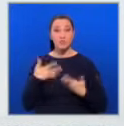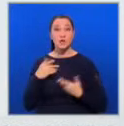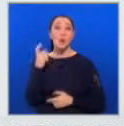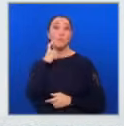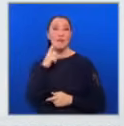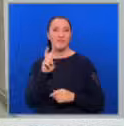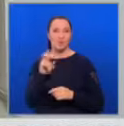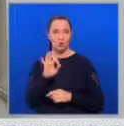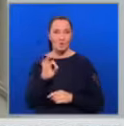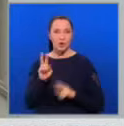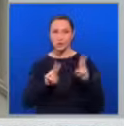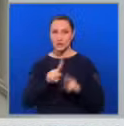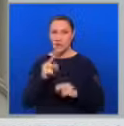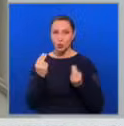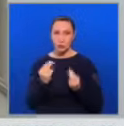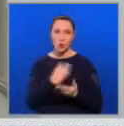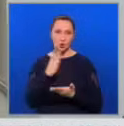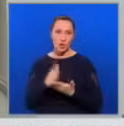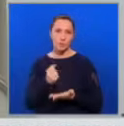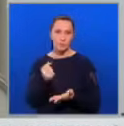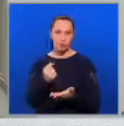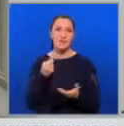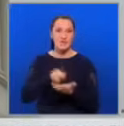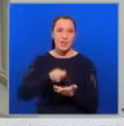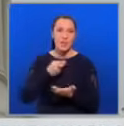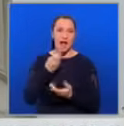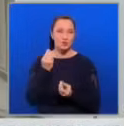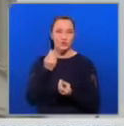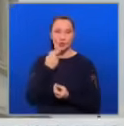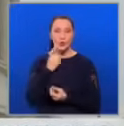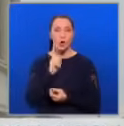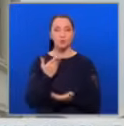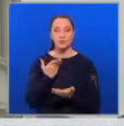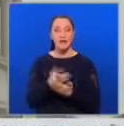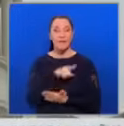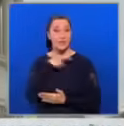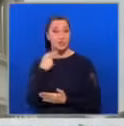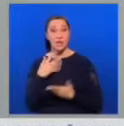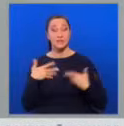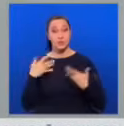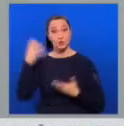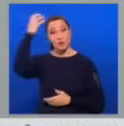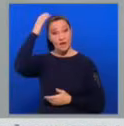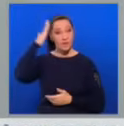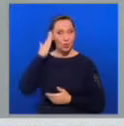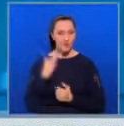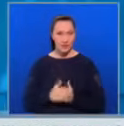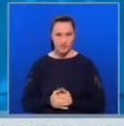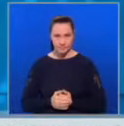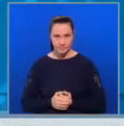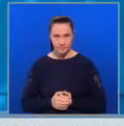октомври конгресът още не е одобрил окончателно бюджета за финансовата година което поставя под риск искането на държавния